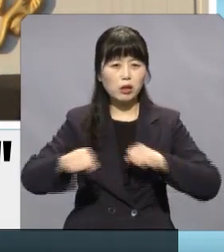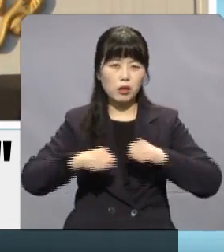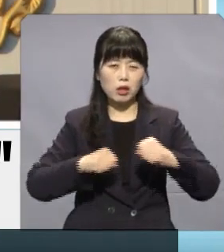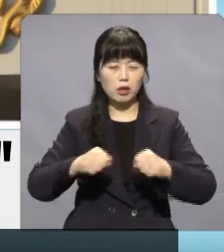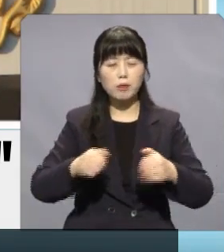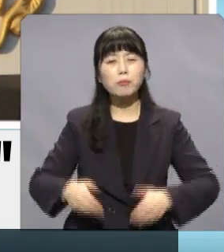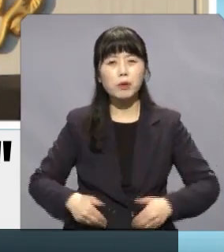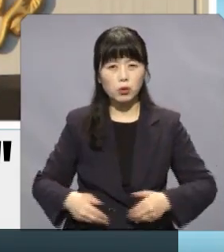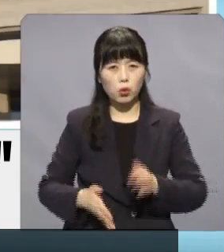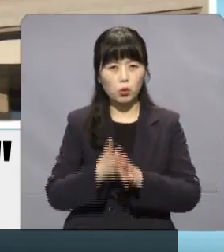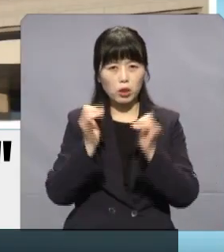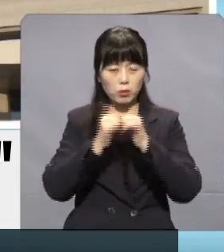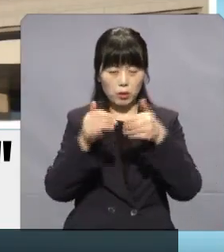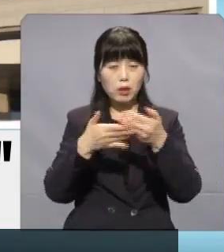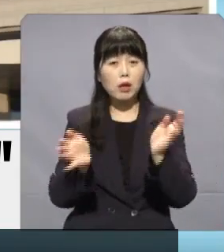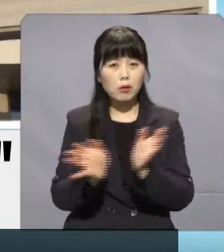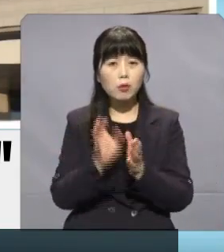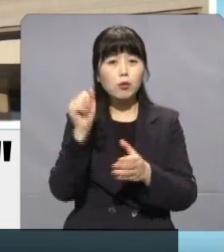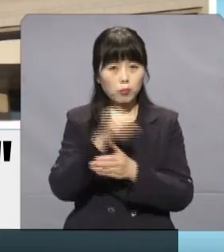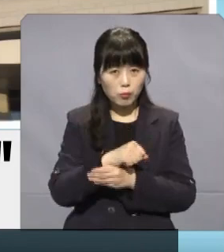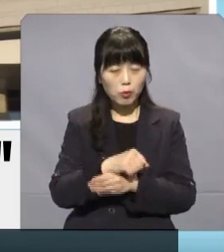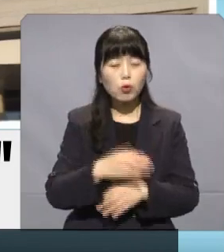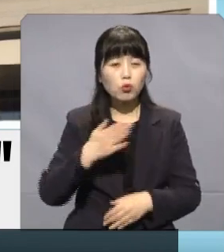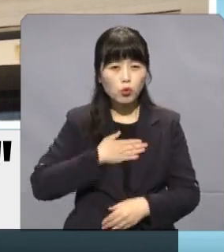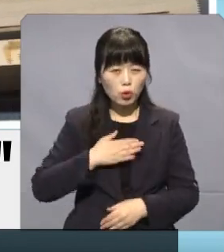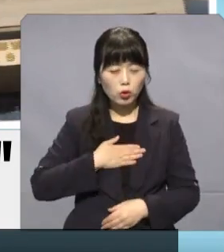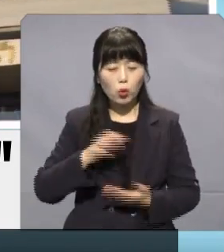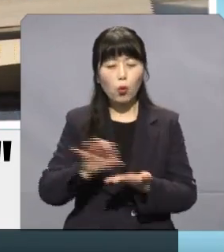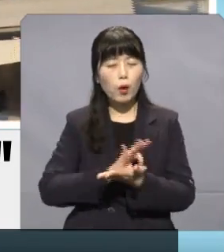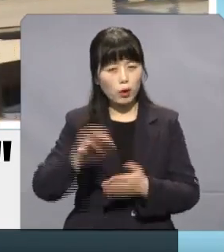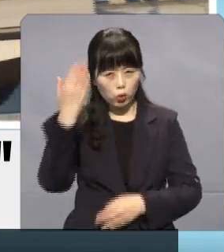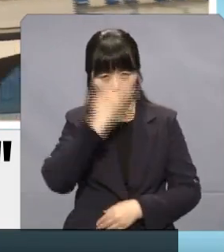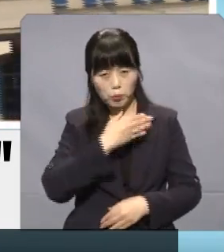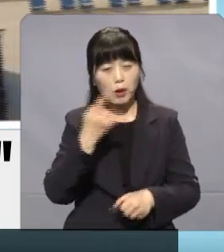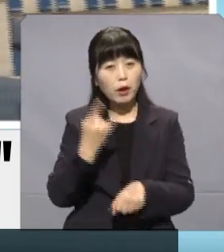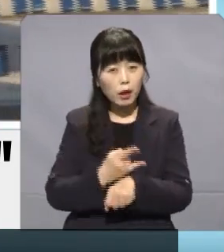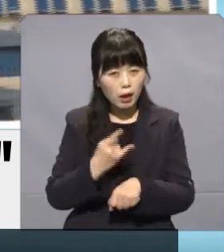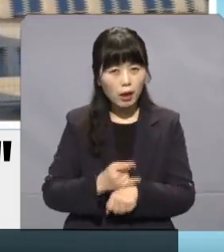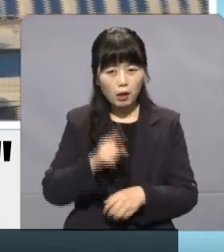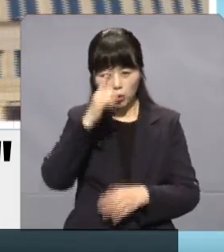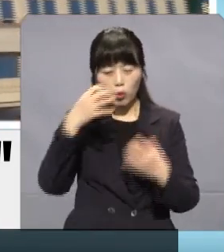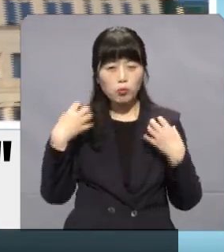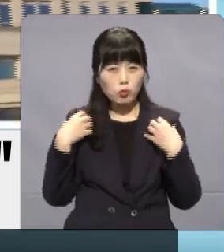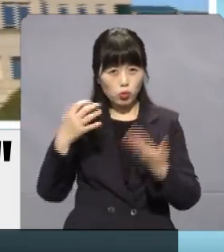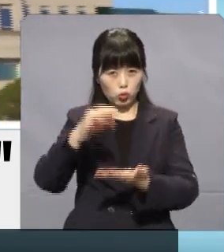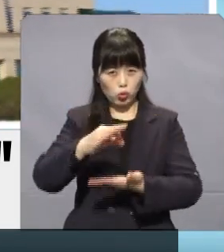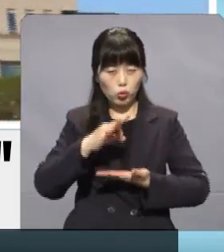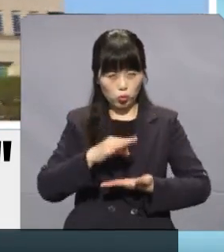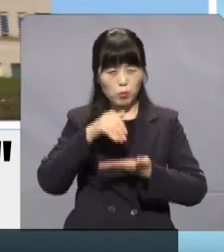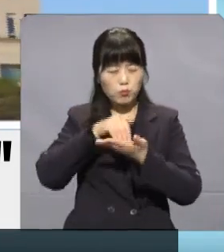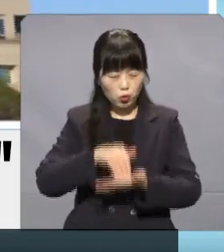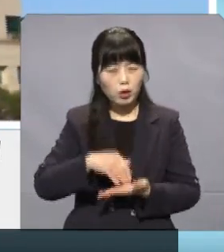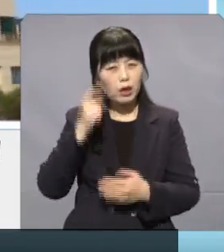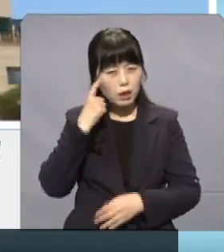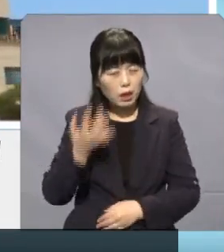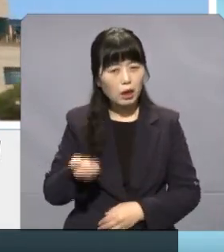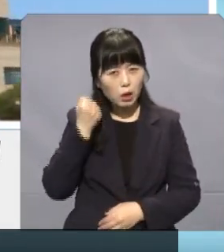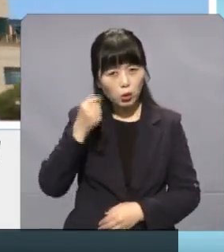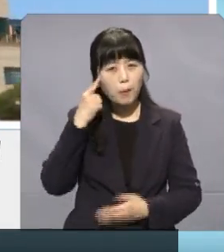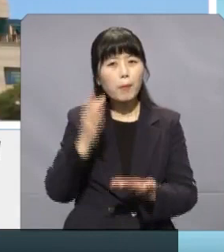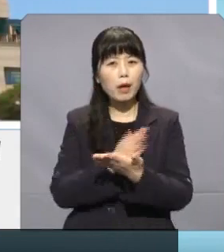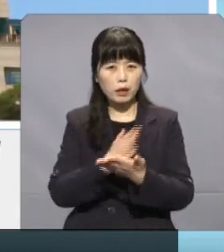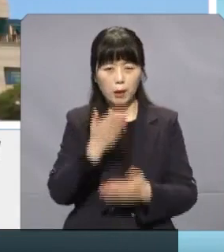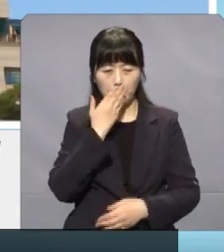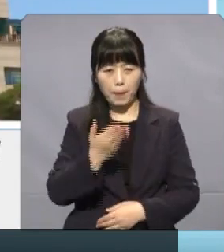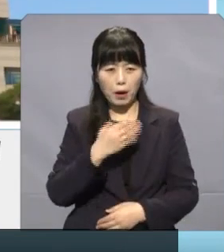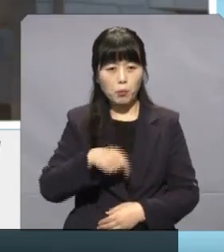걸 해야지 시민단체들도 수긍하고 아 그래 우리도 좀 해결 좀 투명하게 하거나 아니면 정부 돈을 쓰는 걸 무겁게 받아들여야겠다 이렇게 판단하지